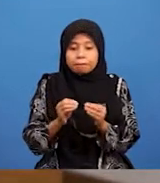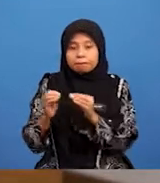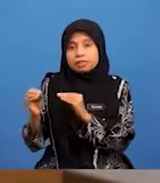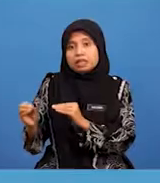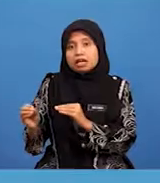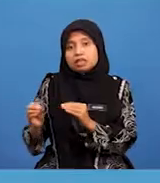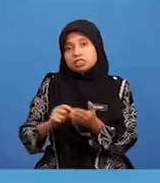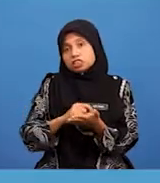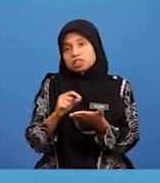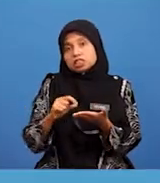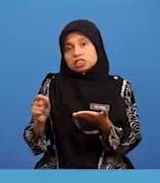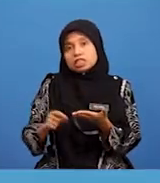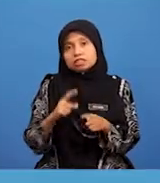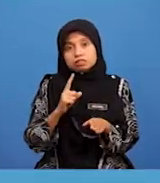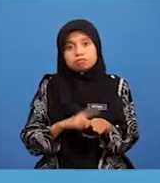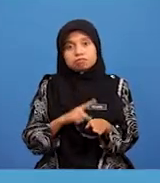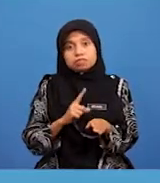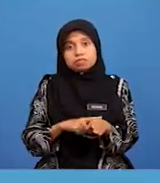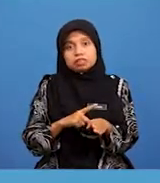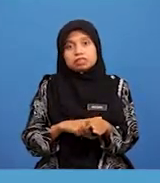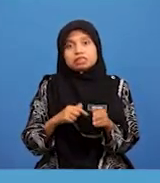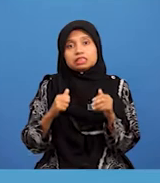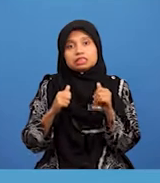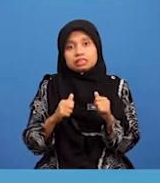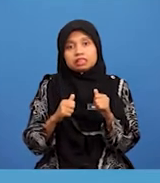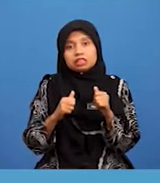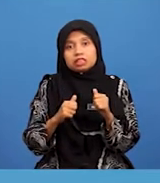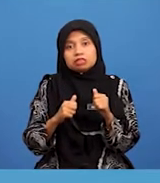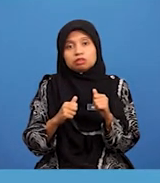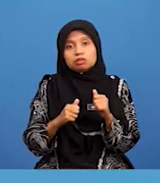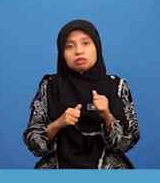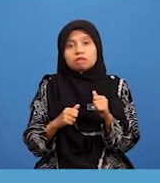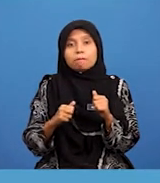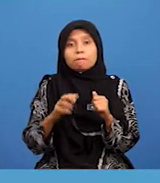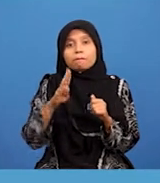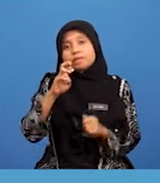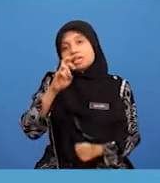yang berlaku semasa proses mengikut prinsip catatan bergu.